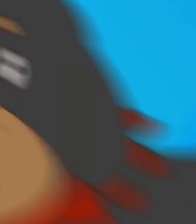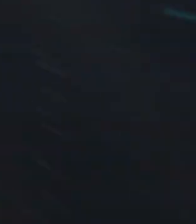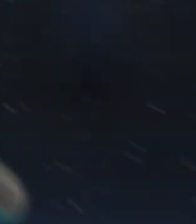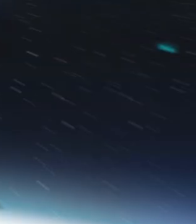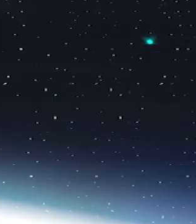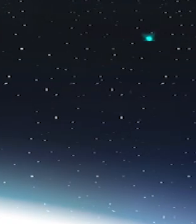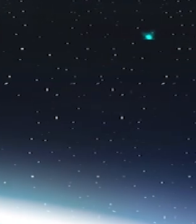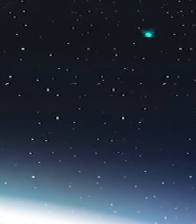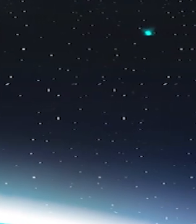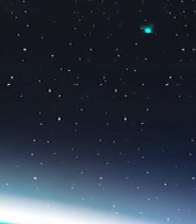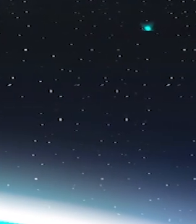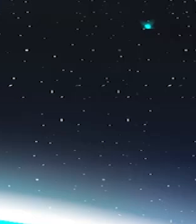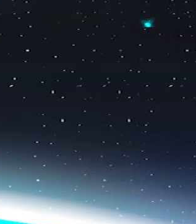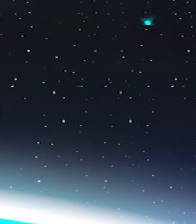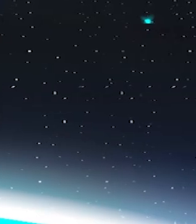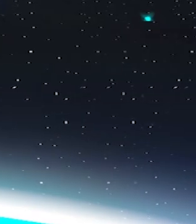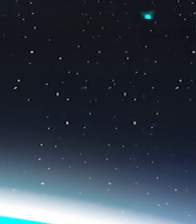байна мухтух